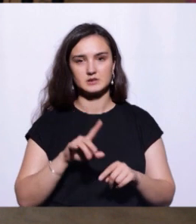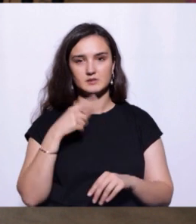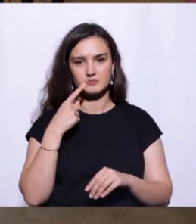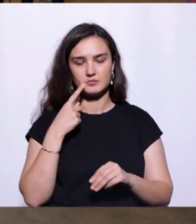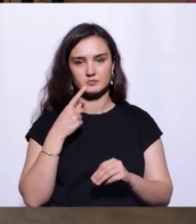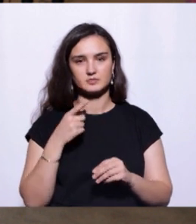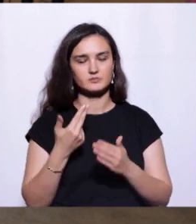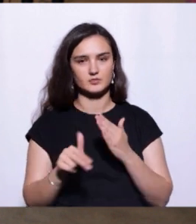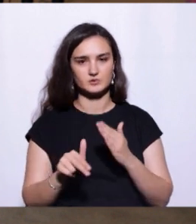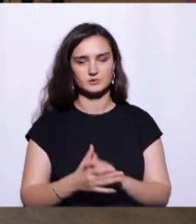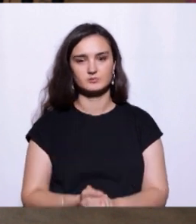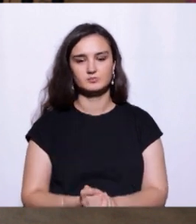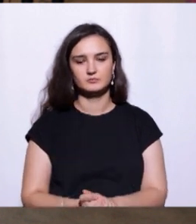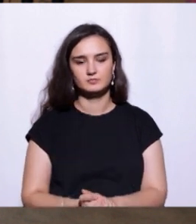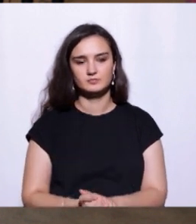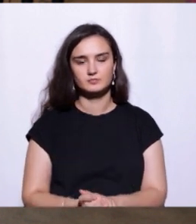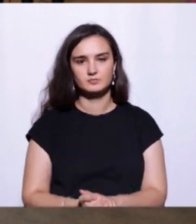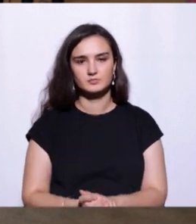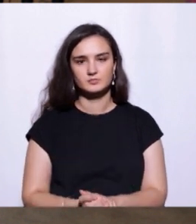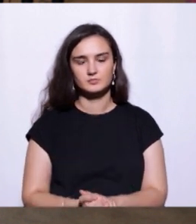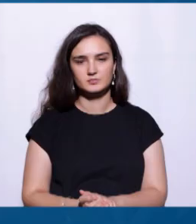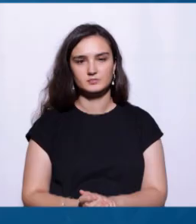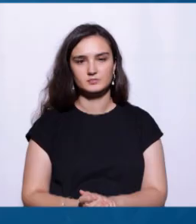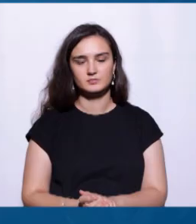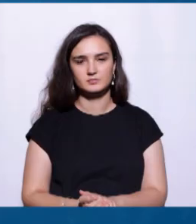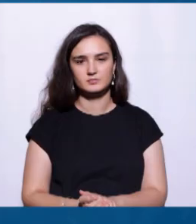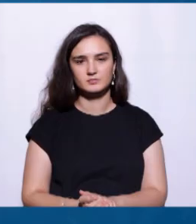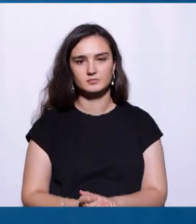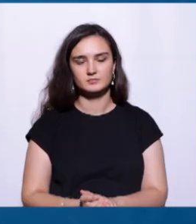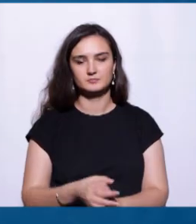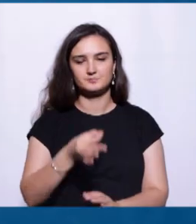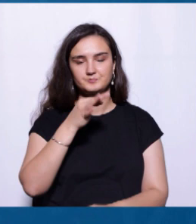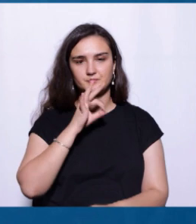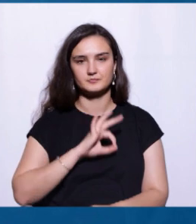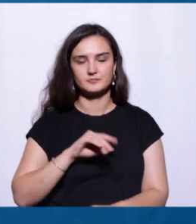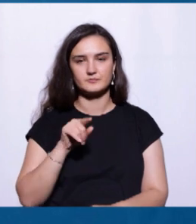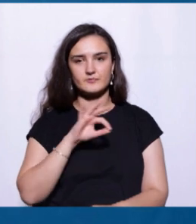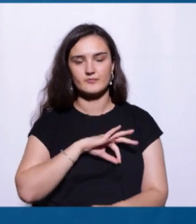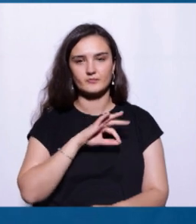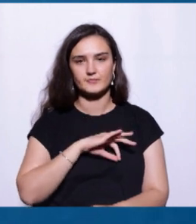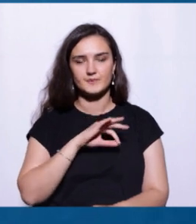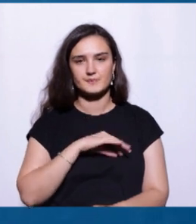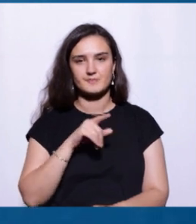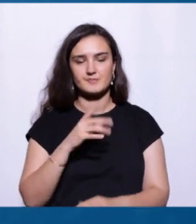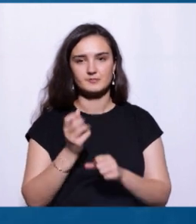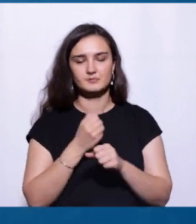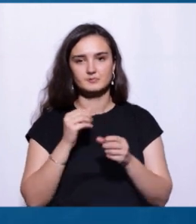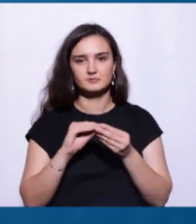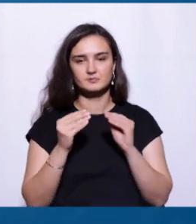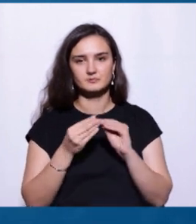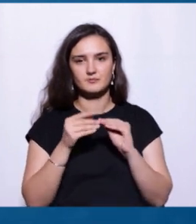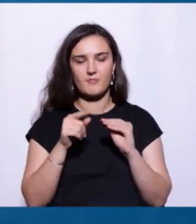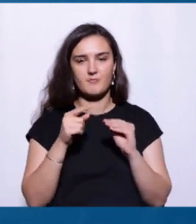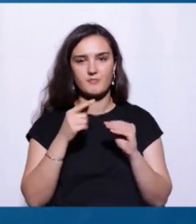ვამბობთ false. Let's look at our first sentence. The pill cam is used for finding problems in